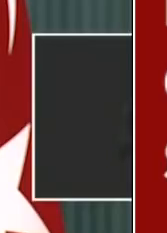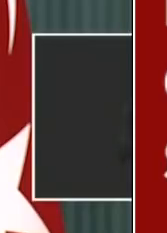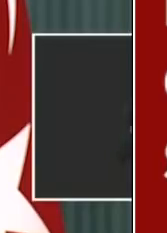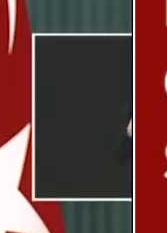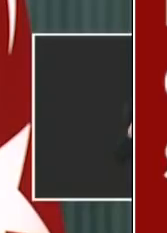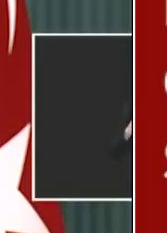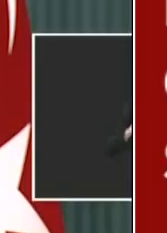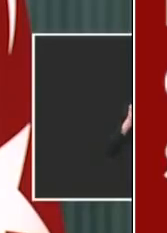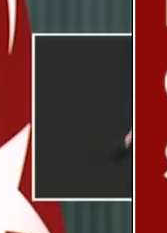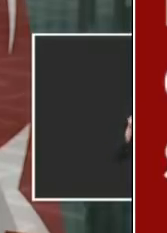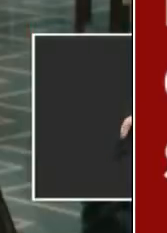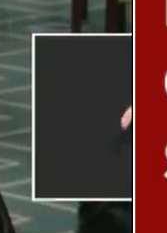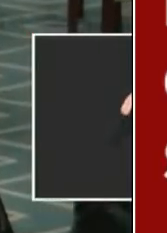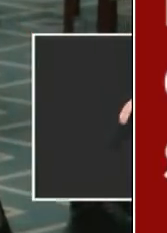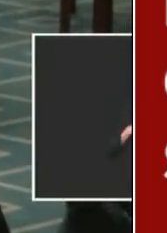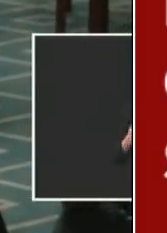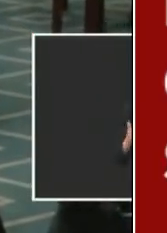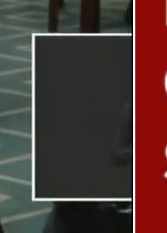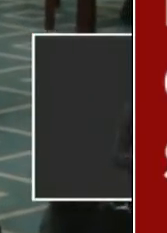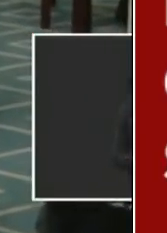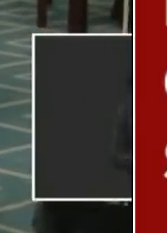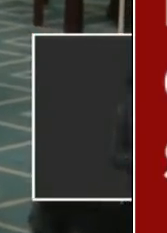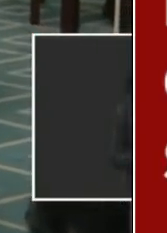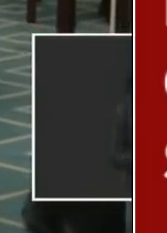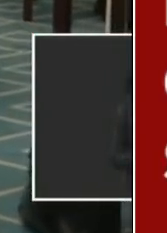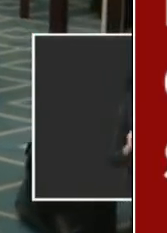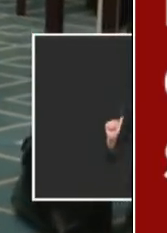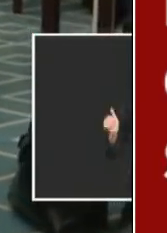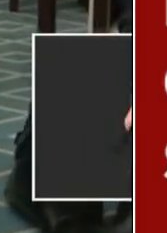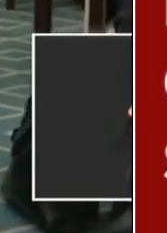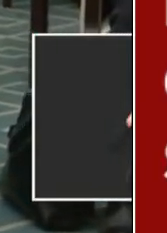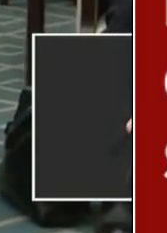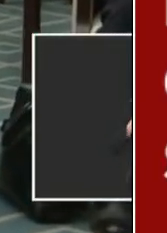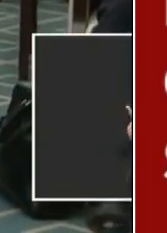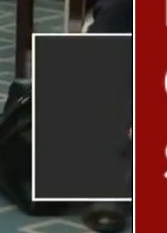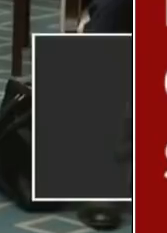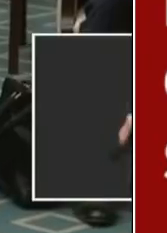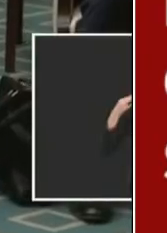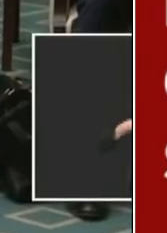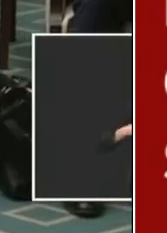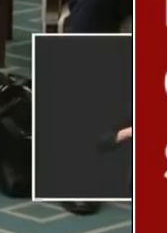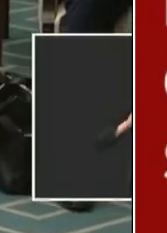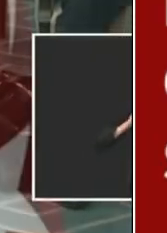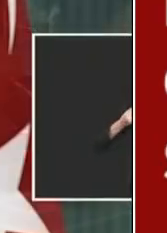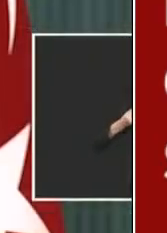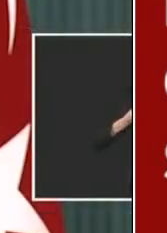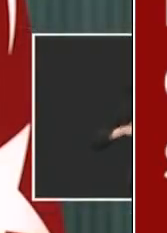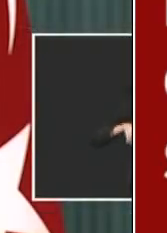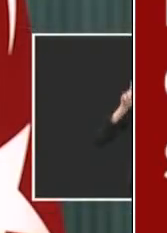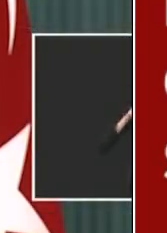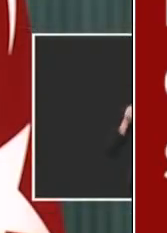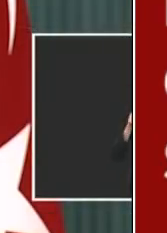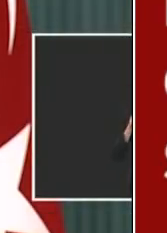şekilde yürüteceği ne inanıyorum bu aziz milletin Pazartesi ve salı günleri